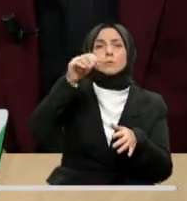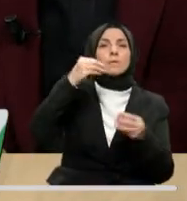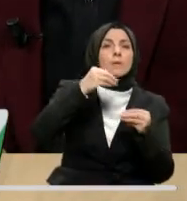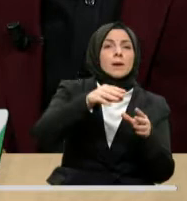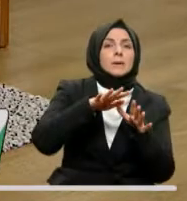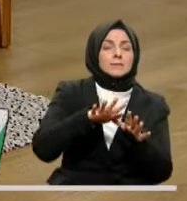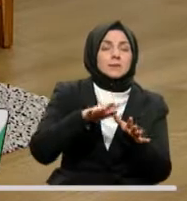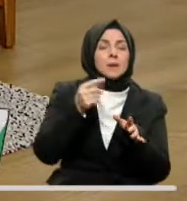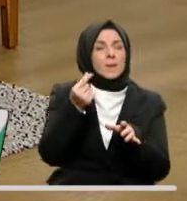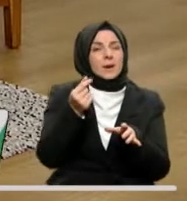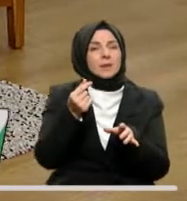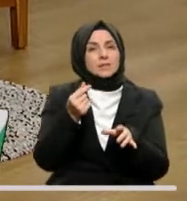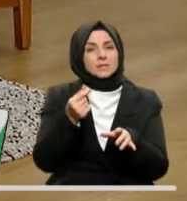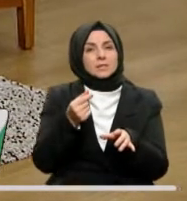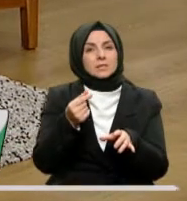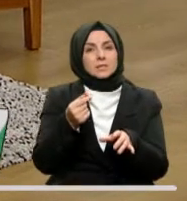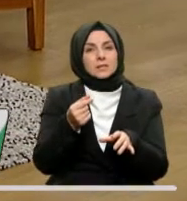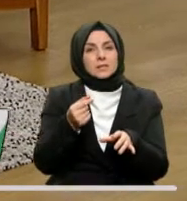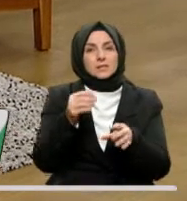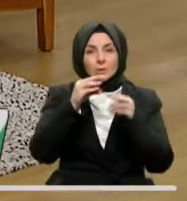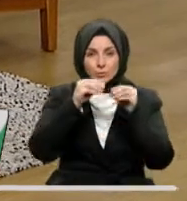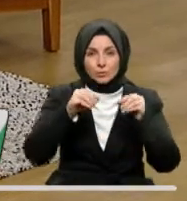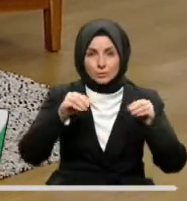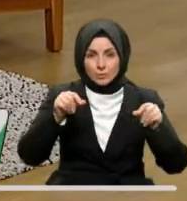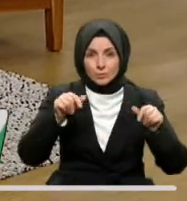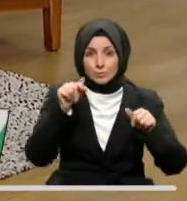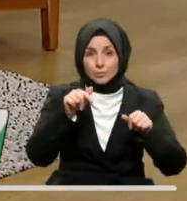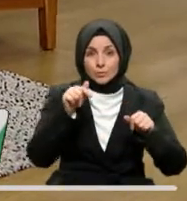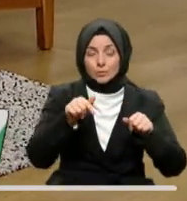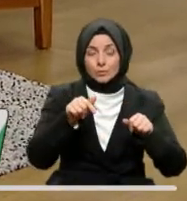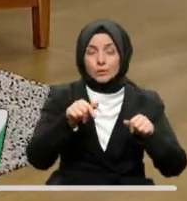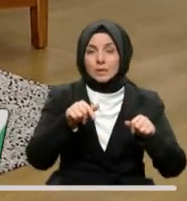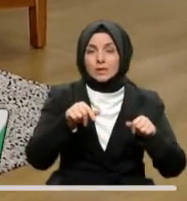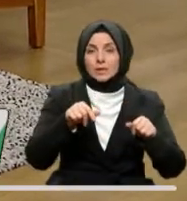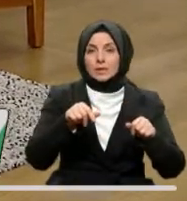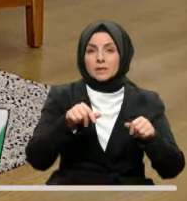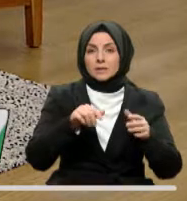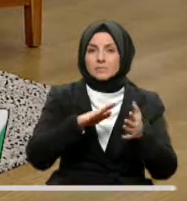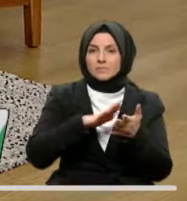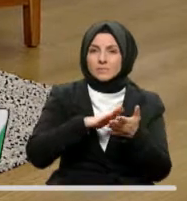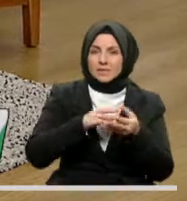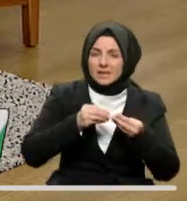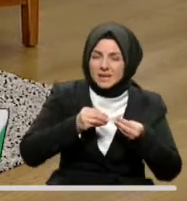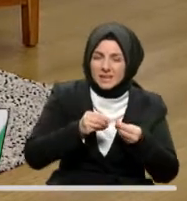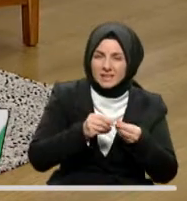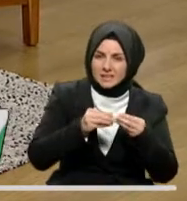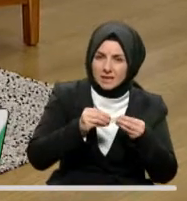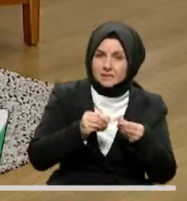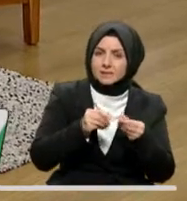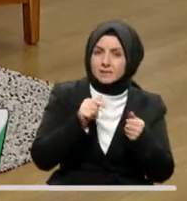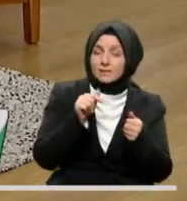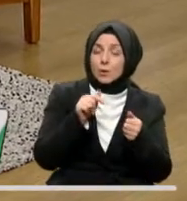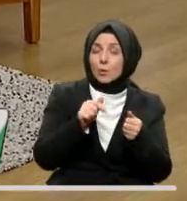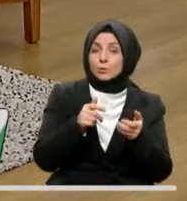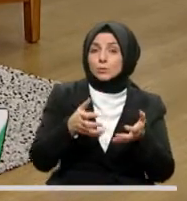kurutursun şu kenarları böyle ederseniz ters çevirip kaldırdığınızda saksının dibine Ve kenarlarında köprü olur